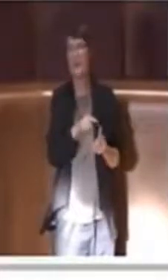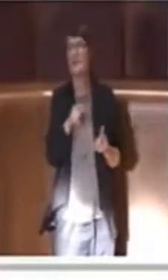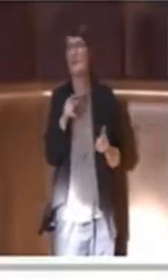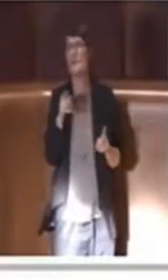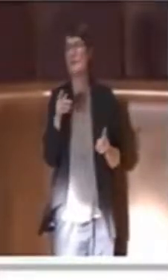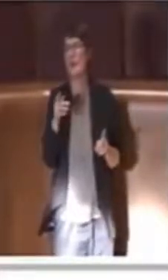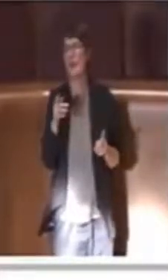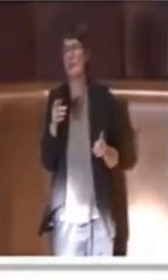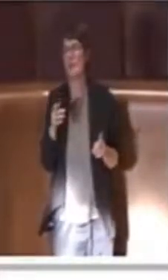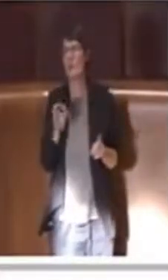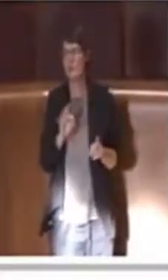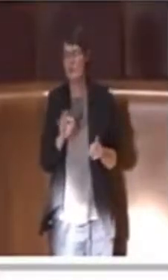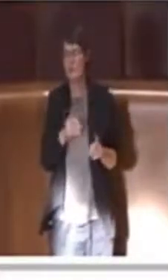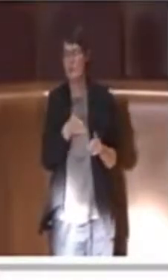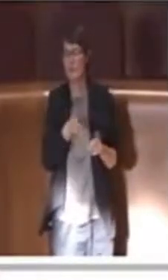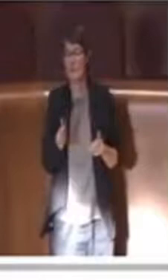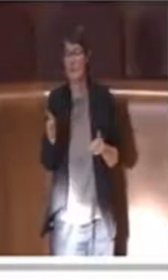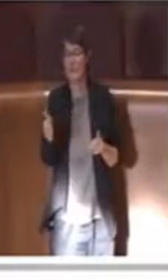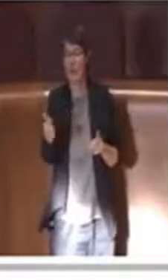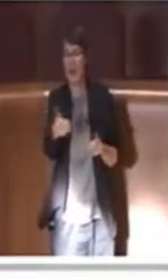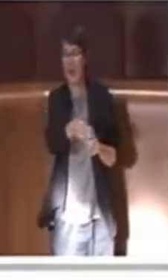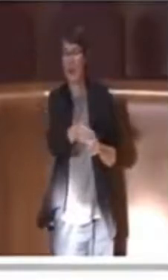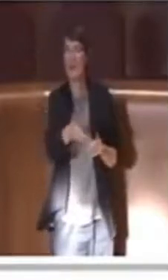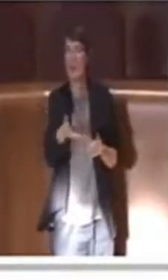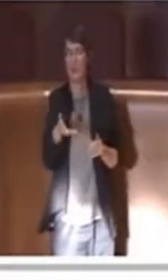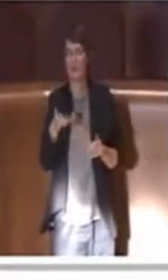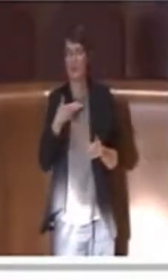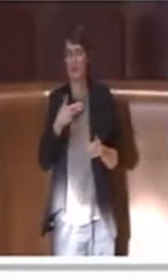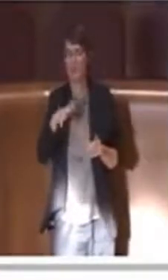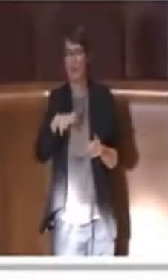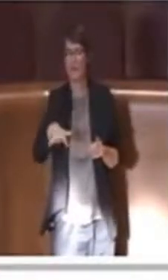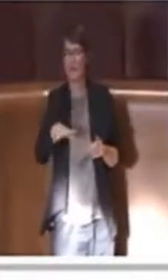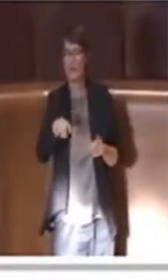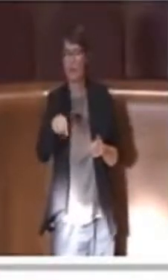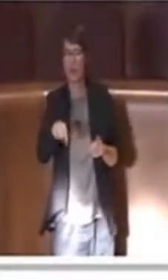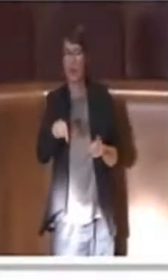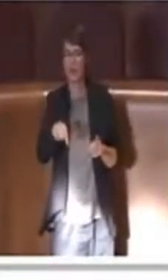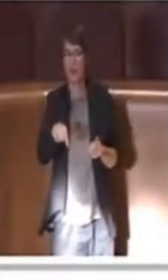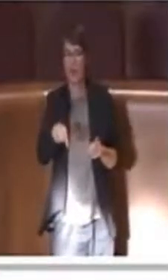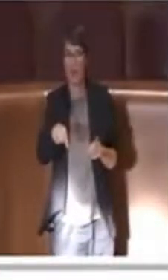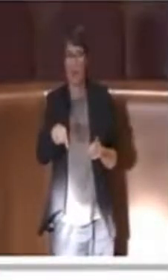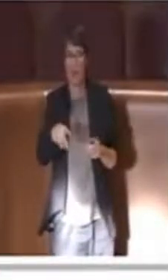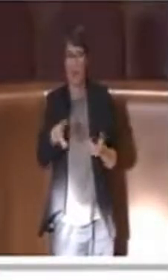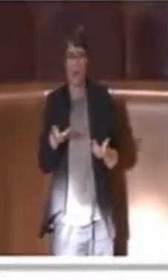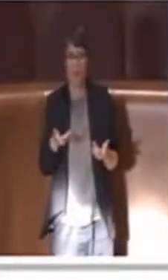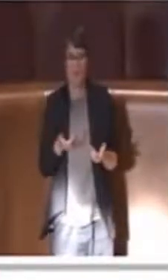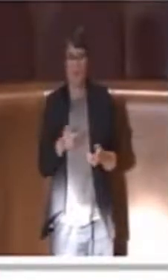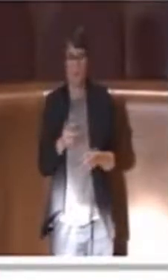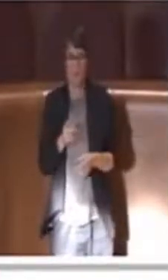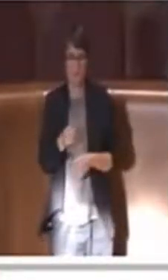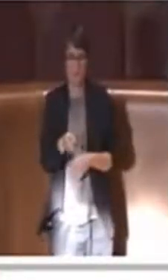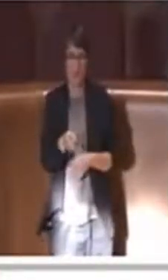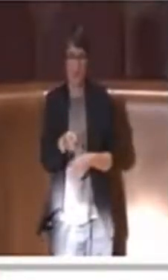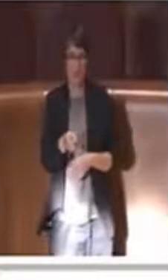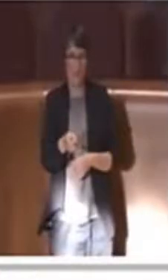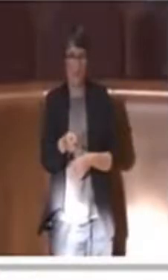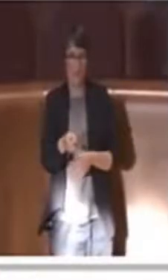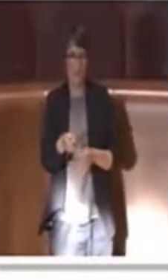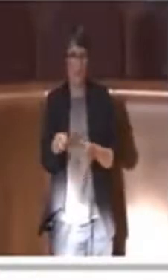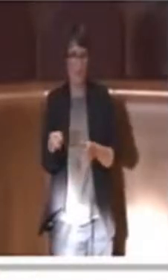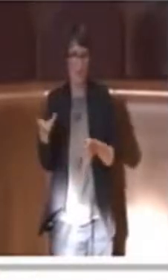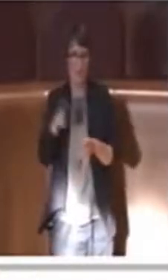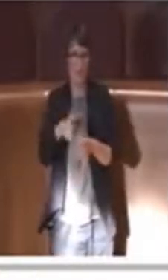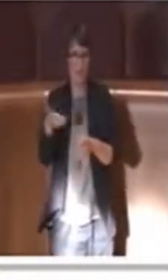delle strade limitrofe importantissima che verrà appunto riempita proprio in questi giorni. Cioè,